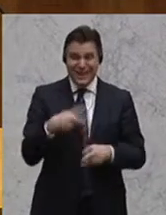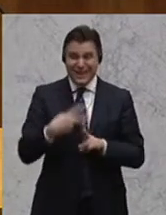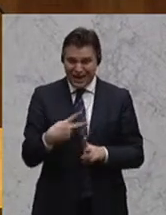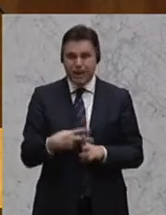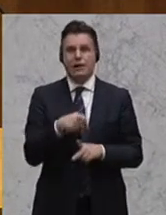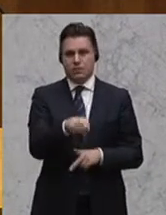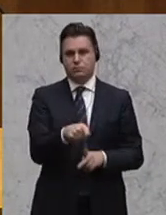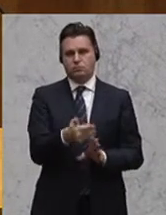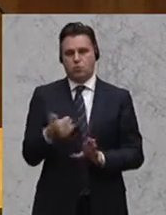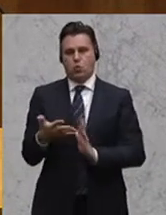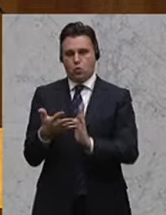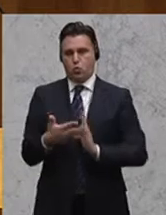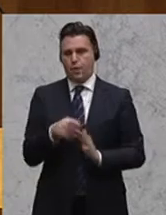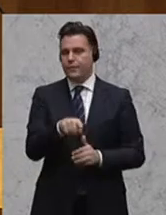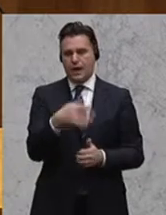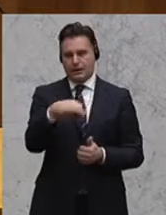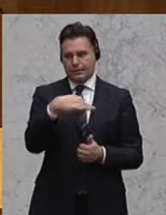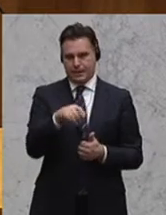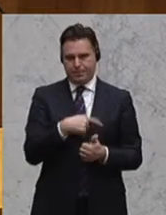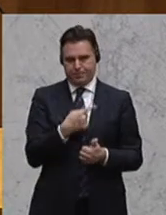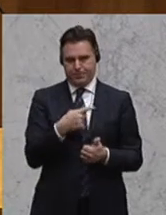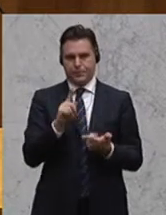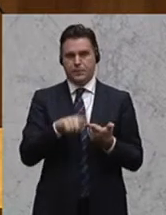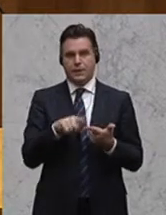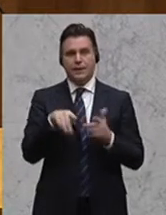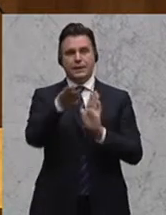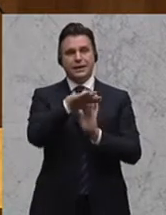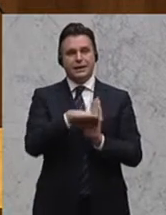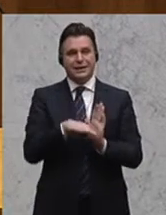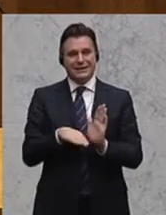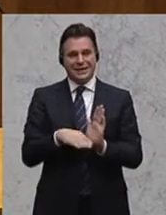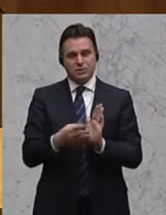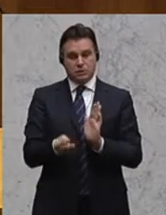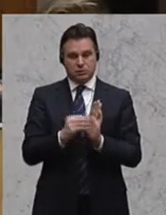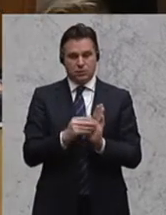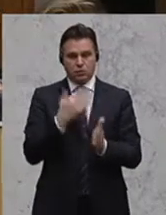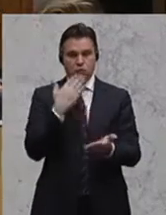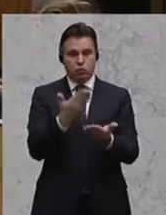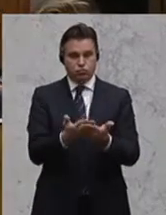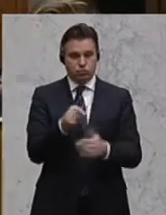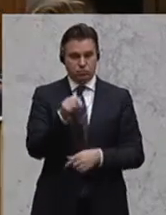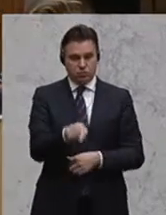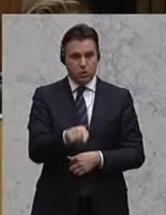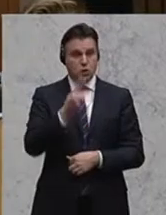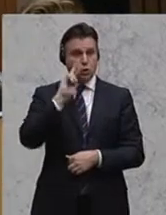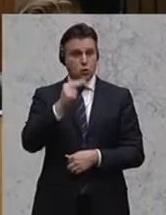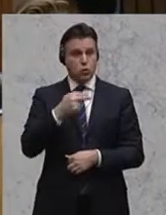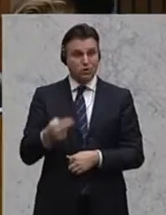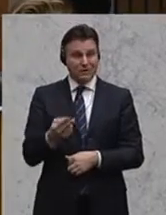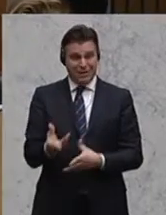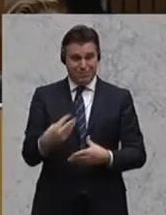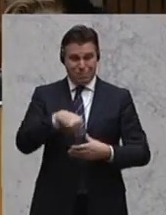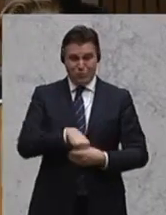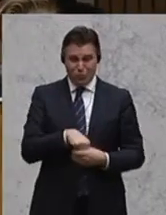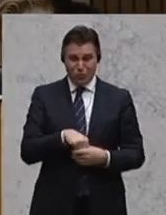erlaubt sein. Weiters. In diesem Gesetzesvorschlag finden Sie nicht, dass diese künstliche Befruchtung